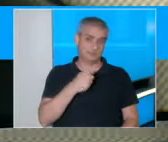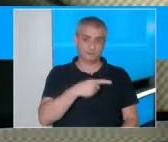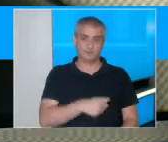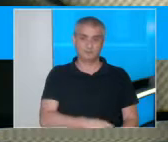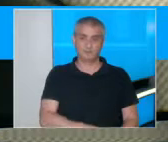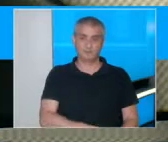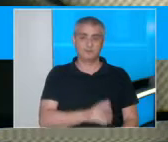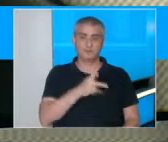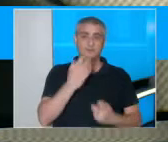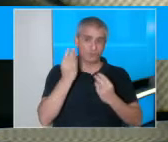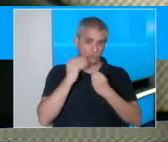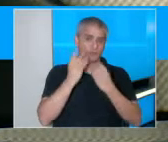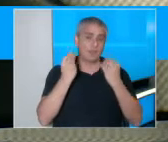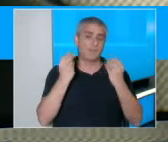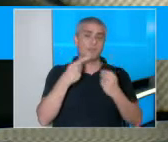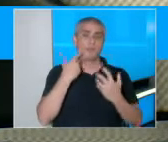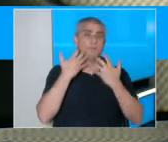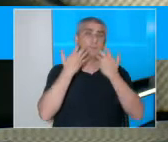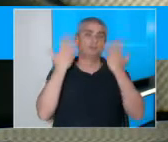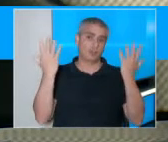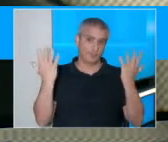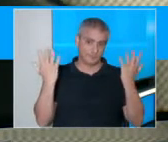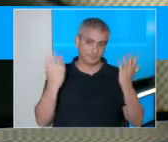ואשת פוטיפר. בדיוק, יש עוד הרבה פרשיות.